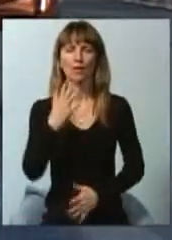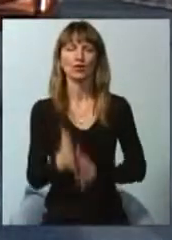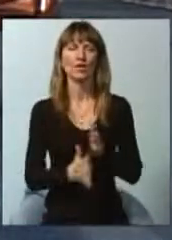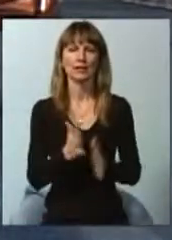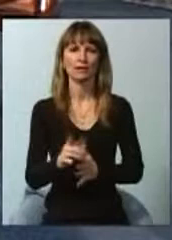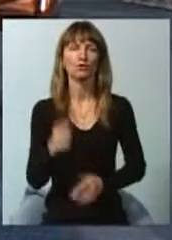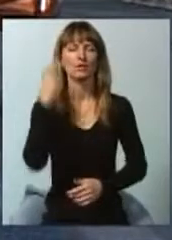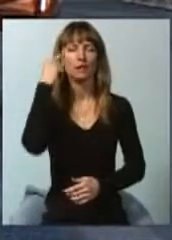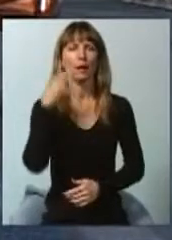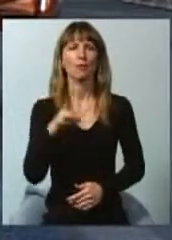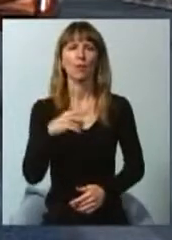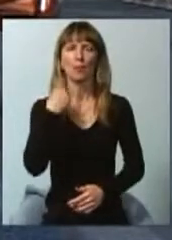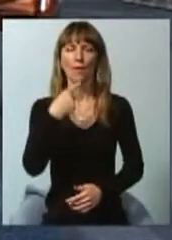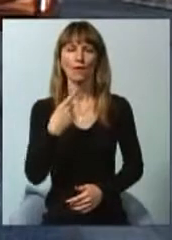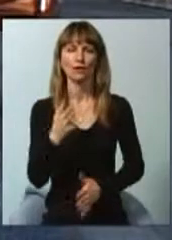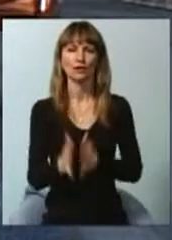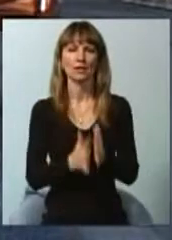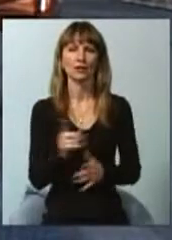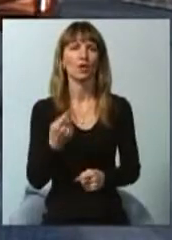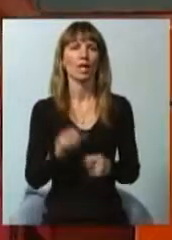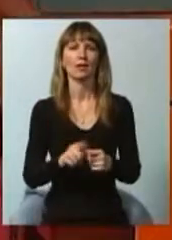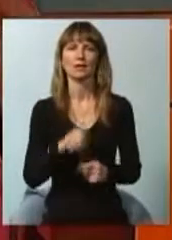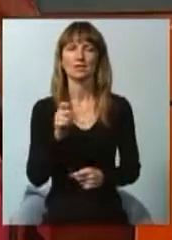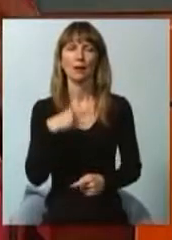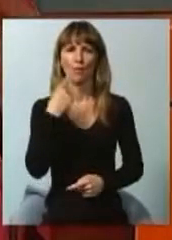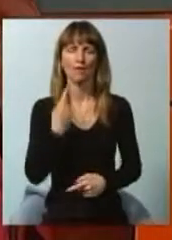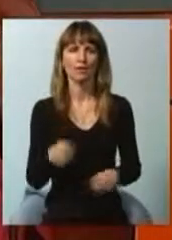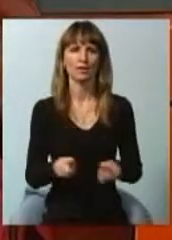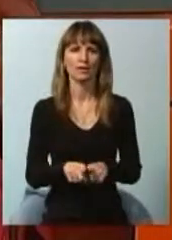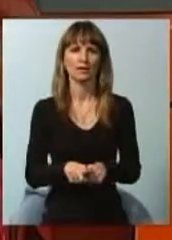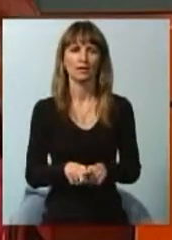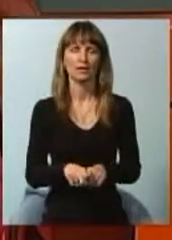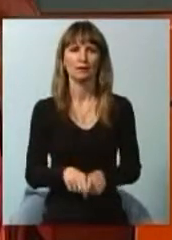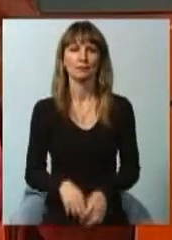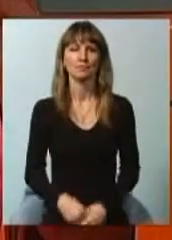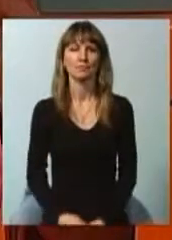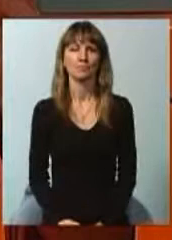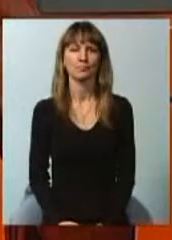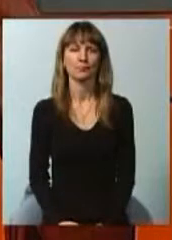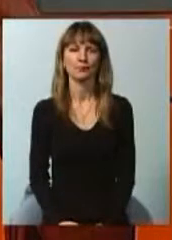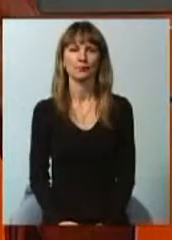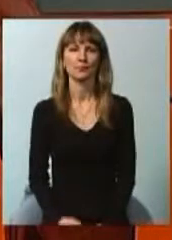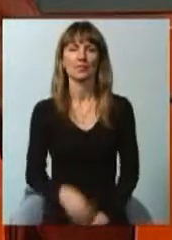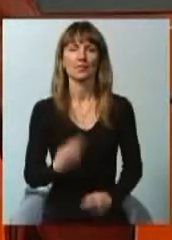Що ти знаєш про мову жестів? Що це за мова така? Це